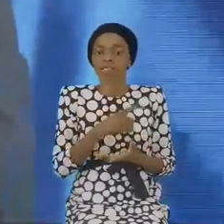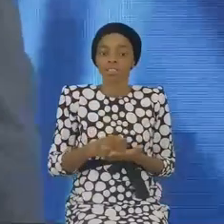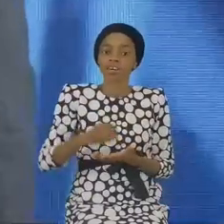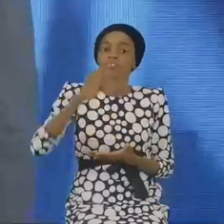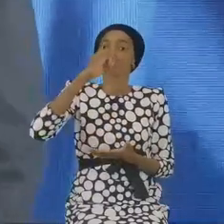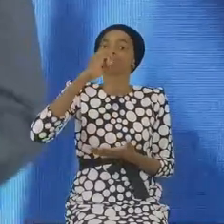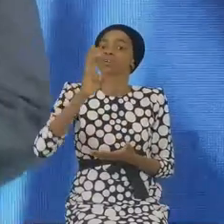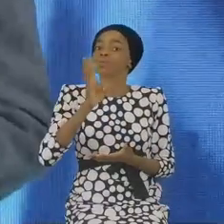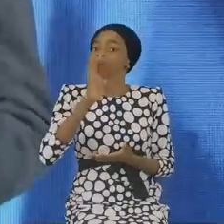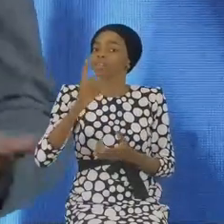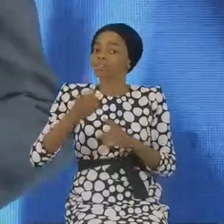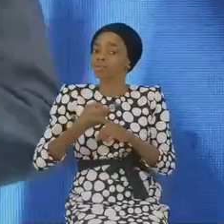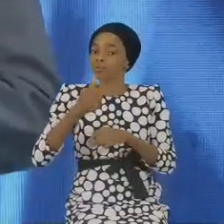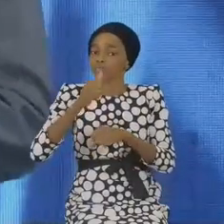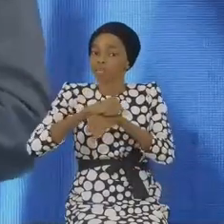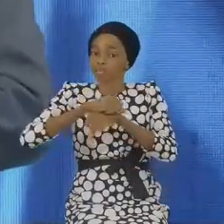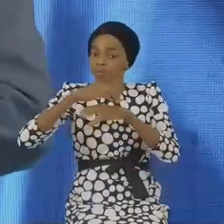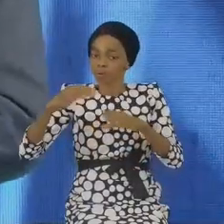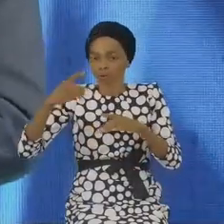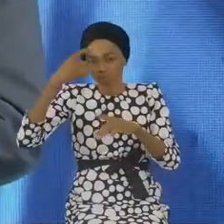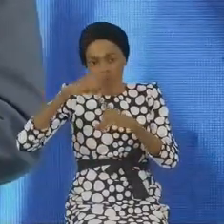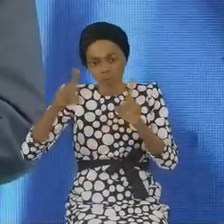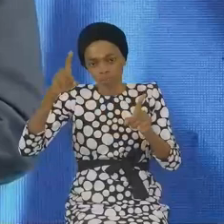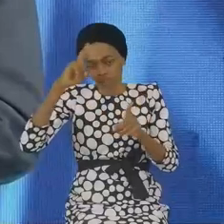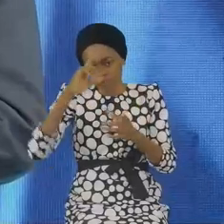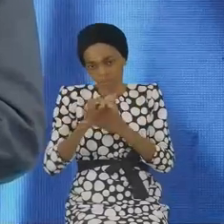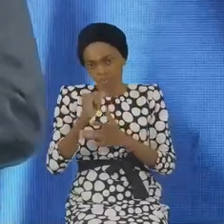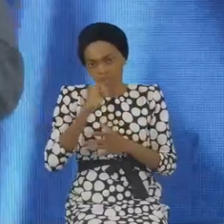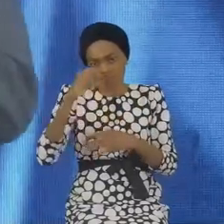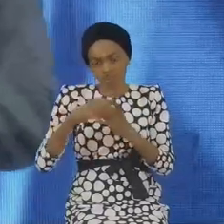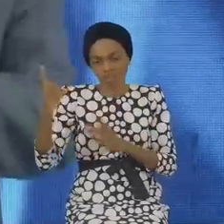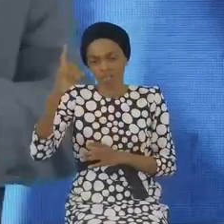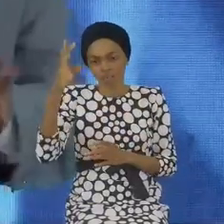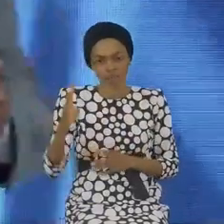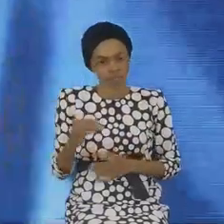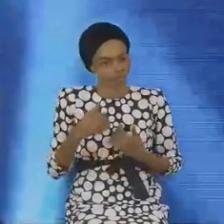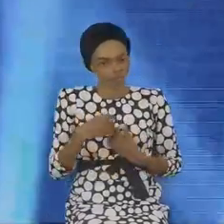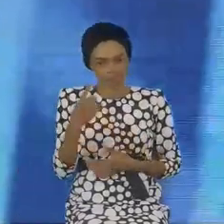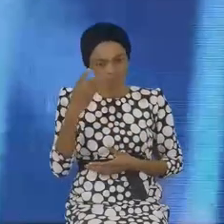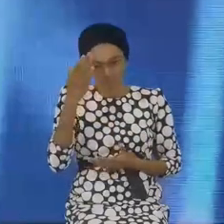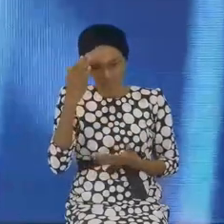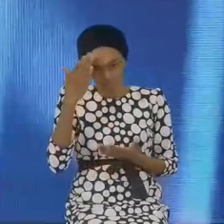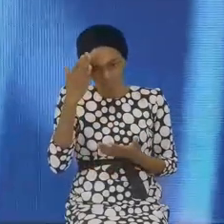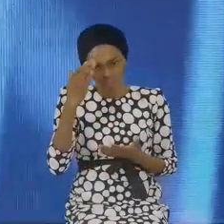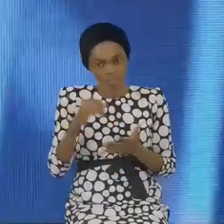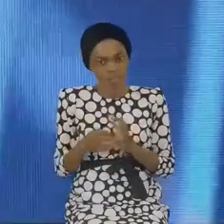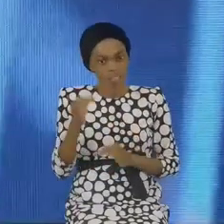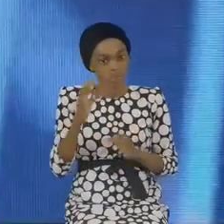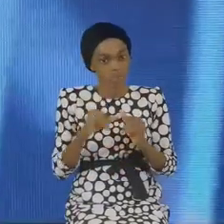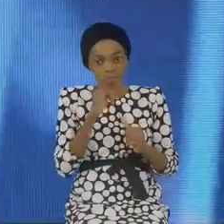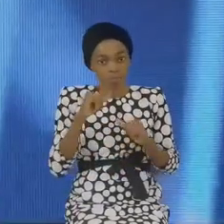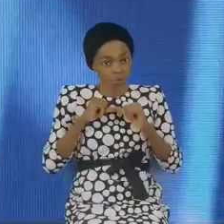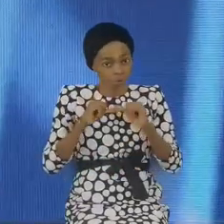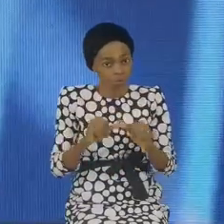mais ils ne crurent pas en Dieu. Est-ce que vous remarquez que si nous ne continuons pas à enseigner à